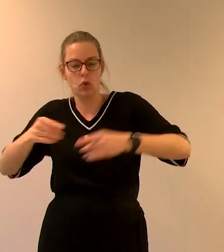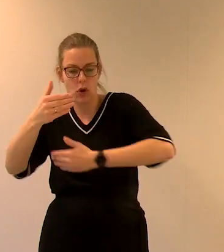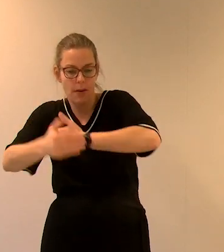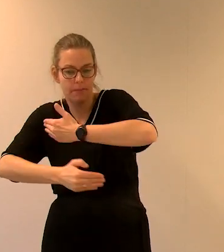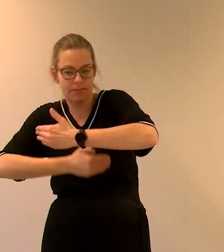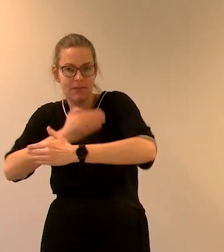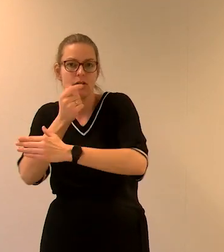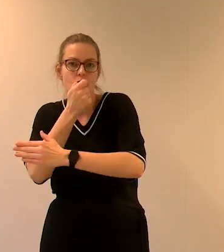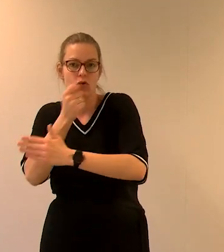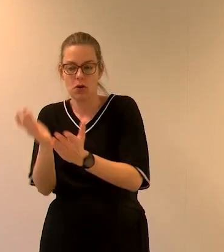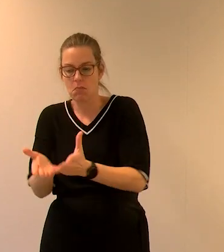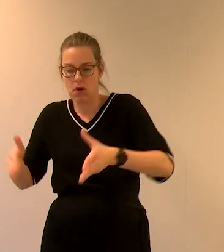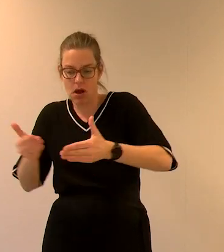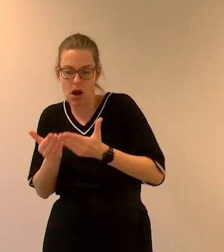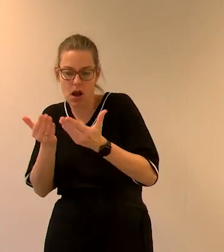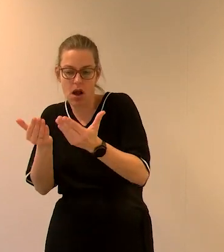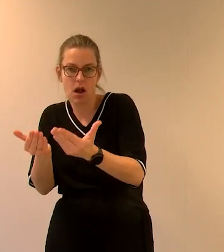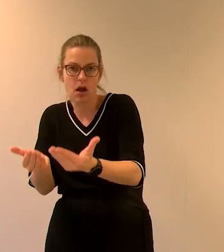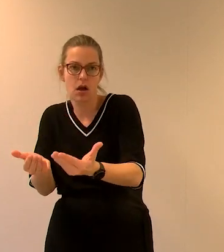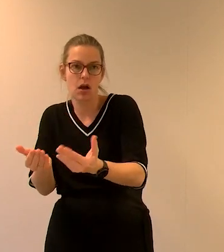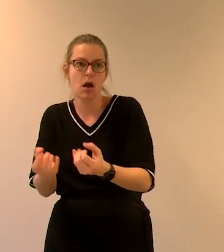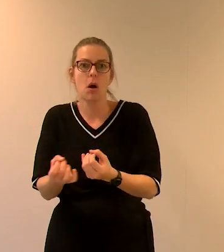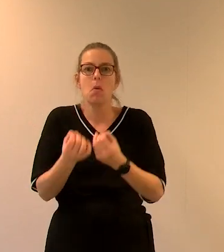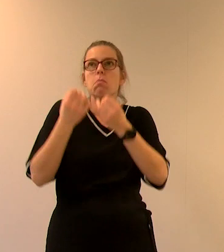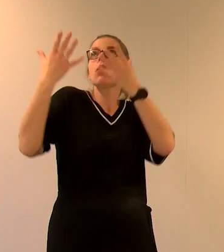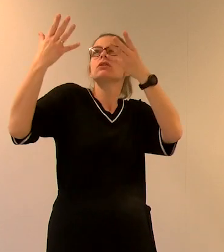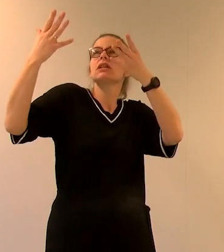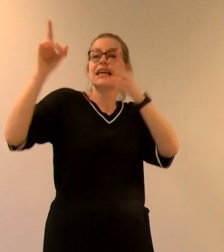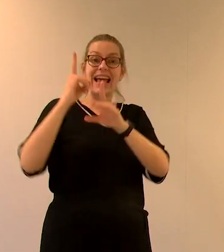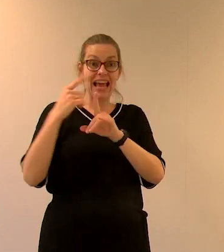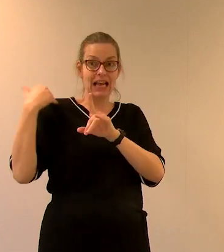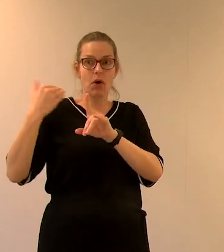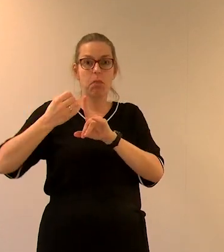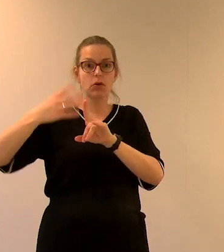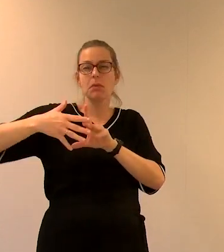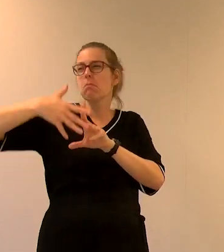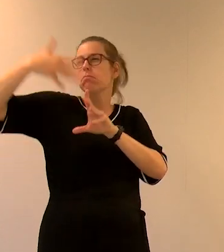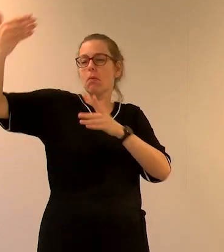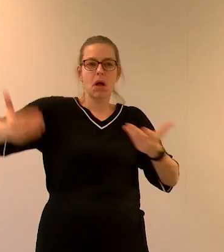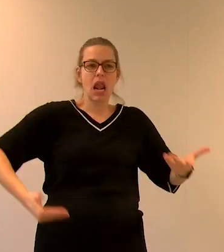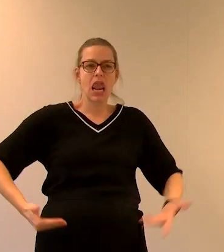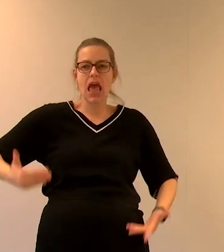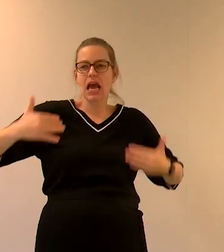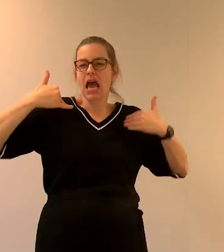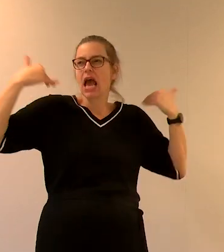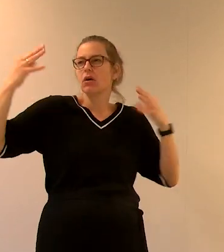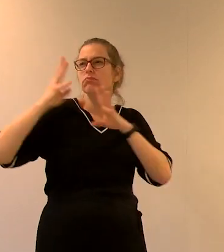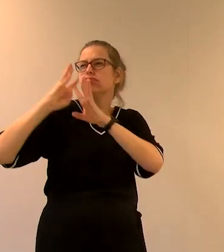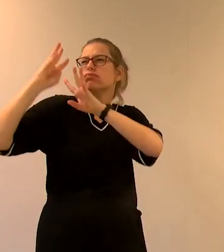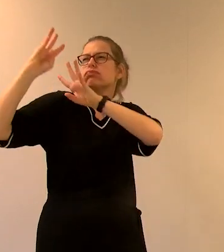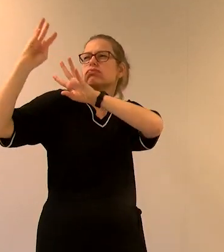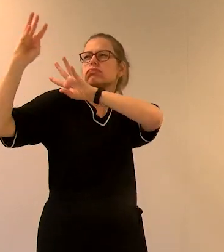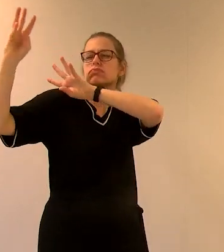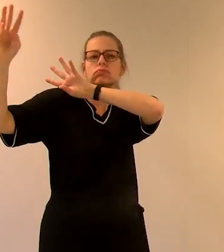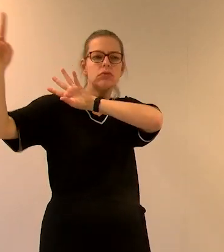een voederbak ligt. En plotseling voegde zich bij de engel een groot leger, een groot